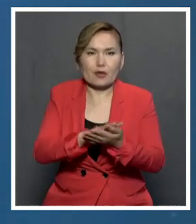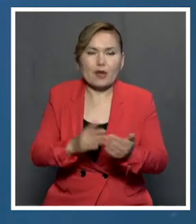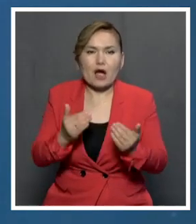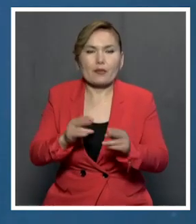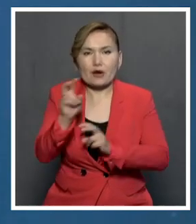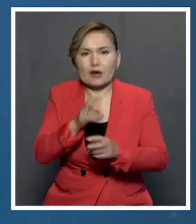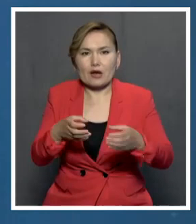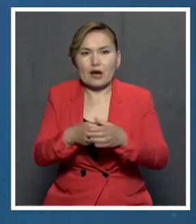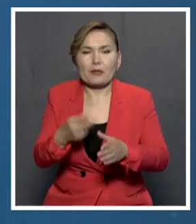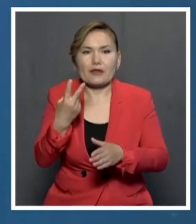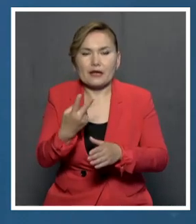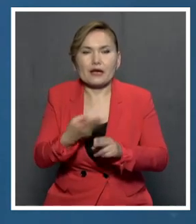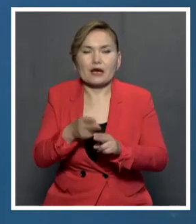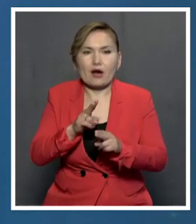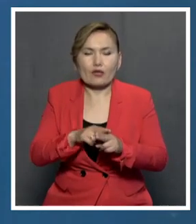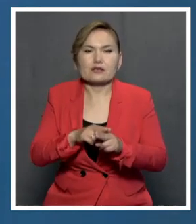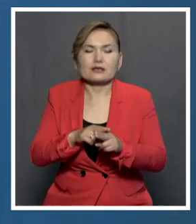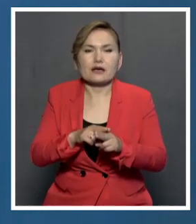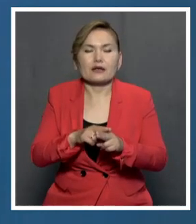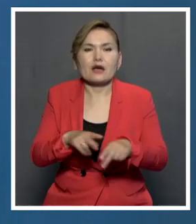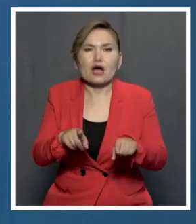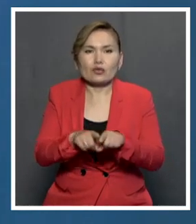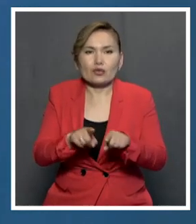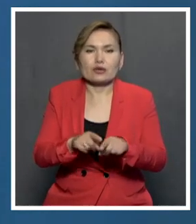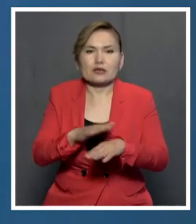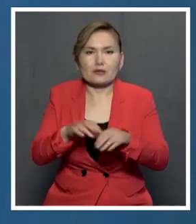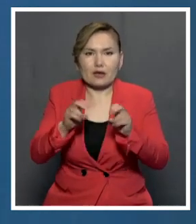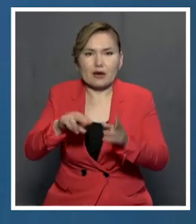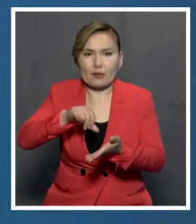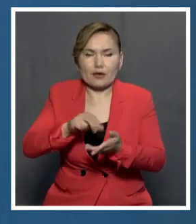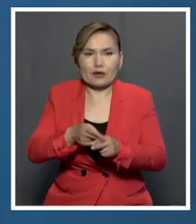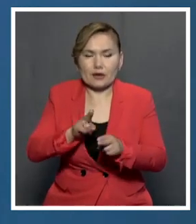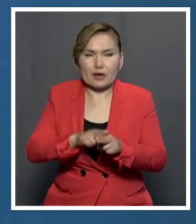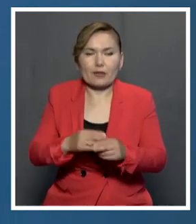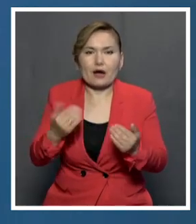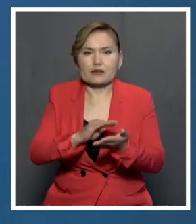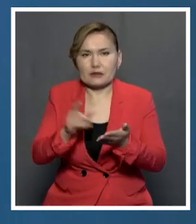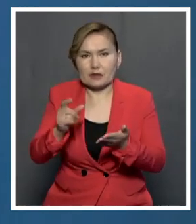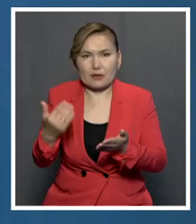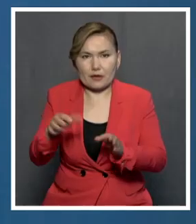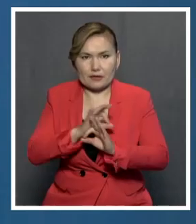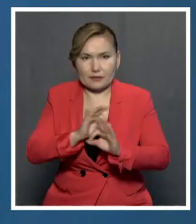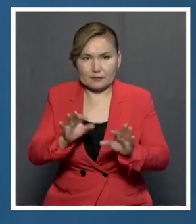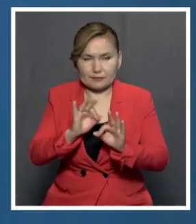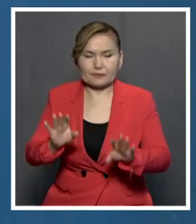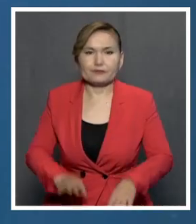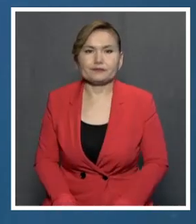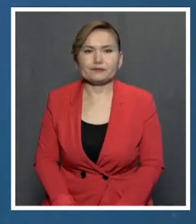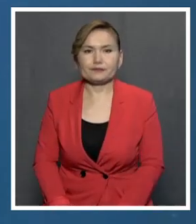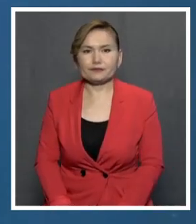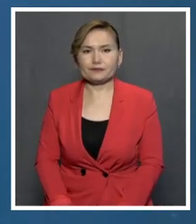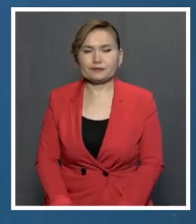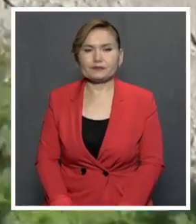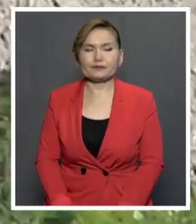іздеу тобына 2 альпинист көмекке келді. Құтқару операциясының қалай өткенін оқиға орнынан тілшіміз Ғани Қалмаханов жеткізеді.